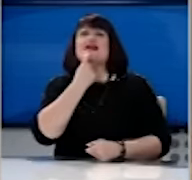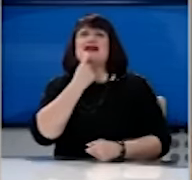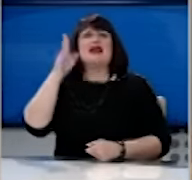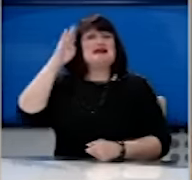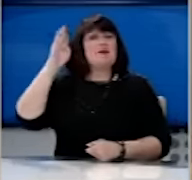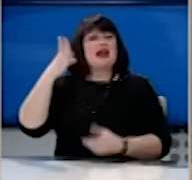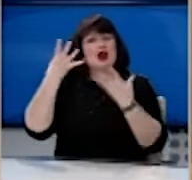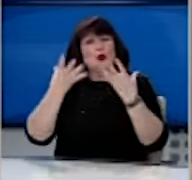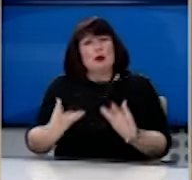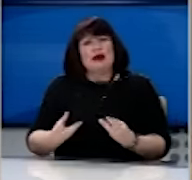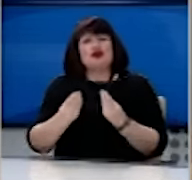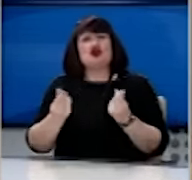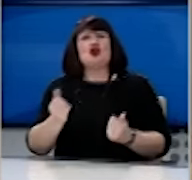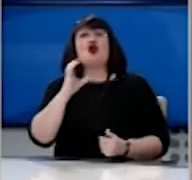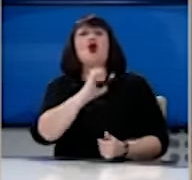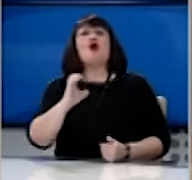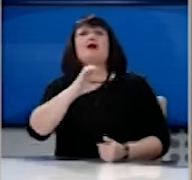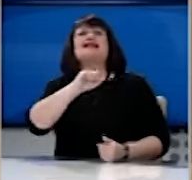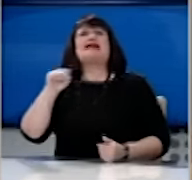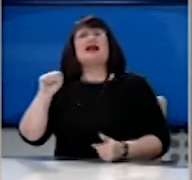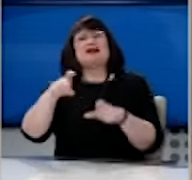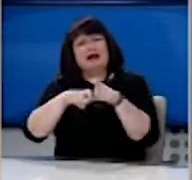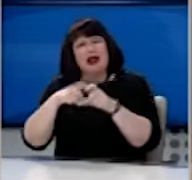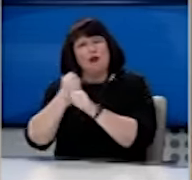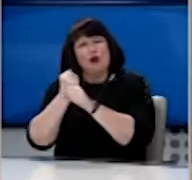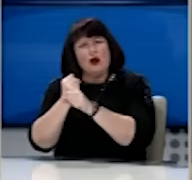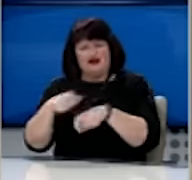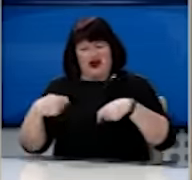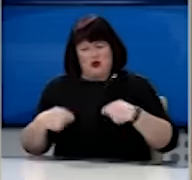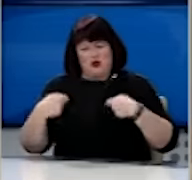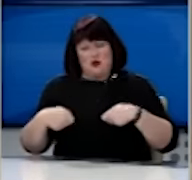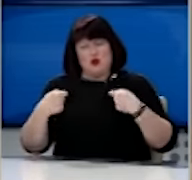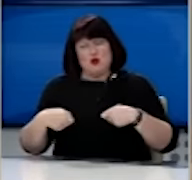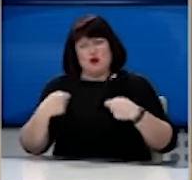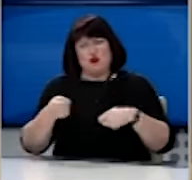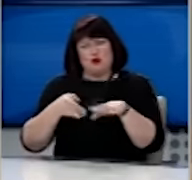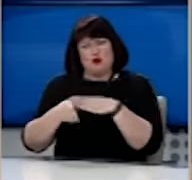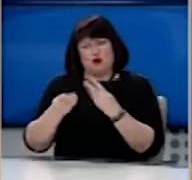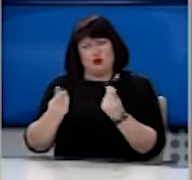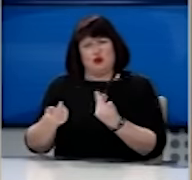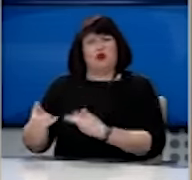ΣΥΠΑ και την Goldman Sachs, τα λέει λίγο αδιαμεσολάβητα.